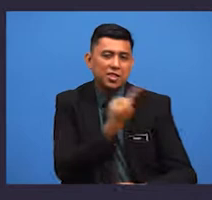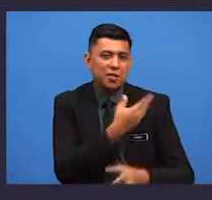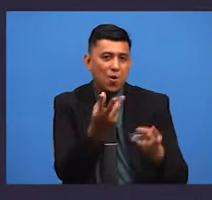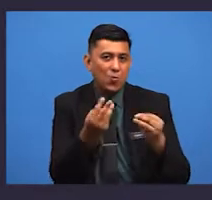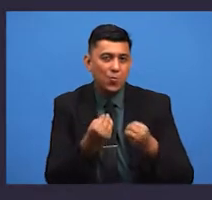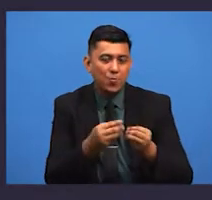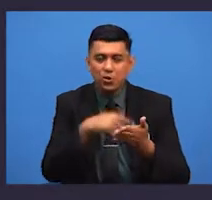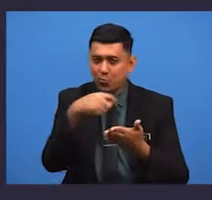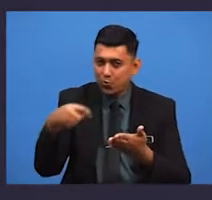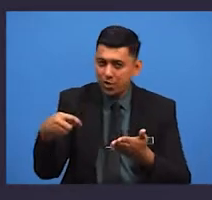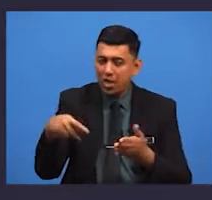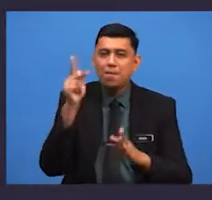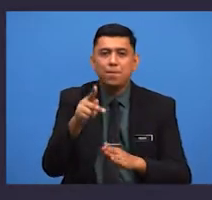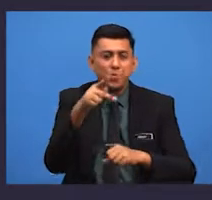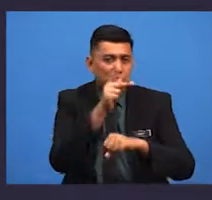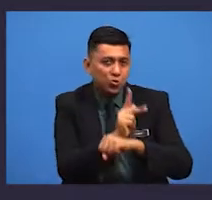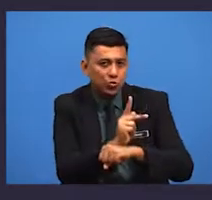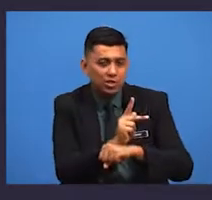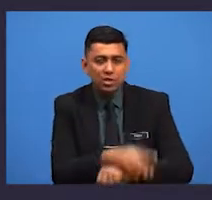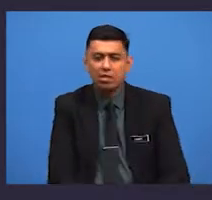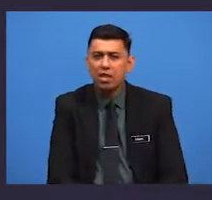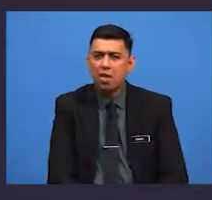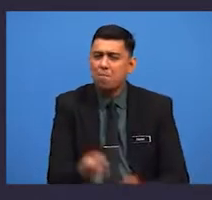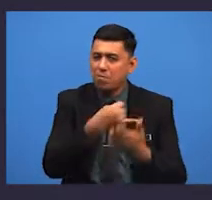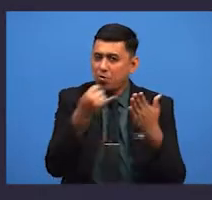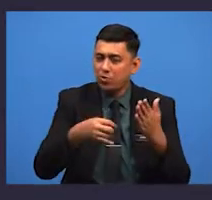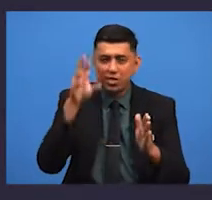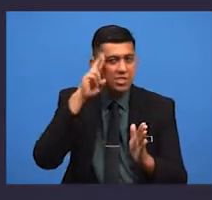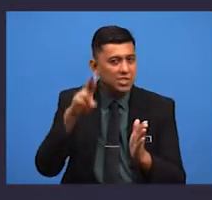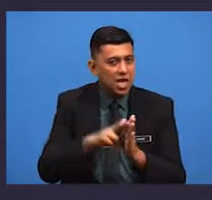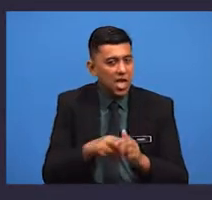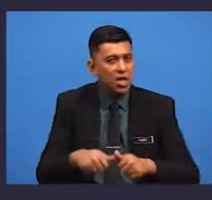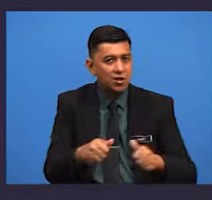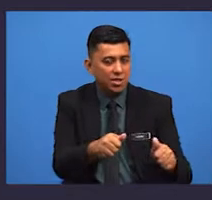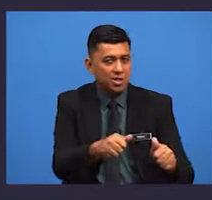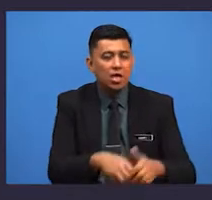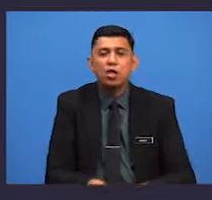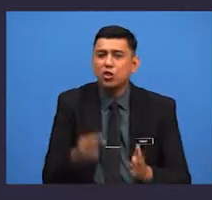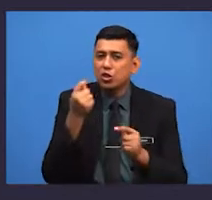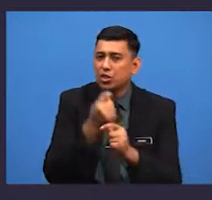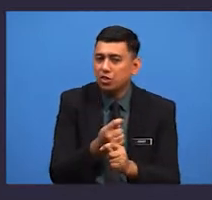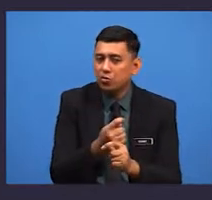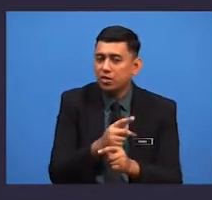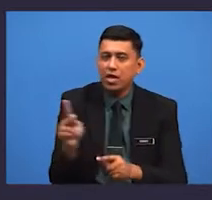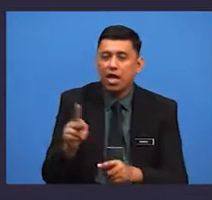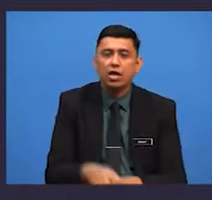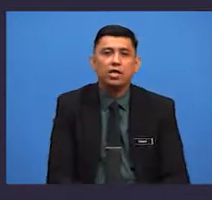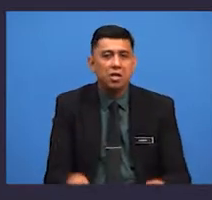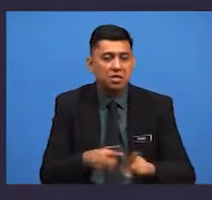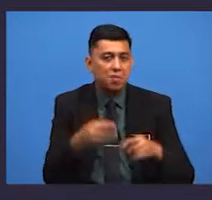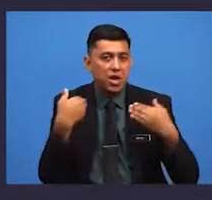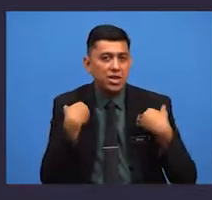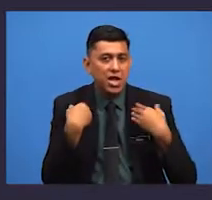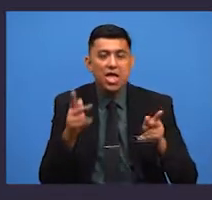Bagaimanakah kita hendak menulis sudukot dan melukis carta alir bagi menentukan sama